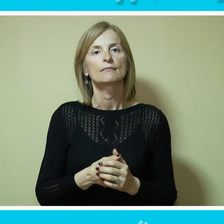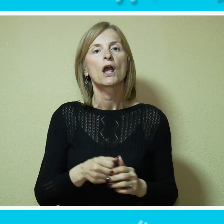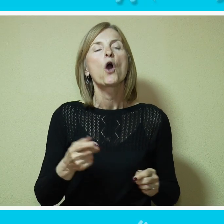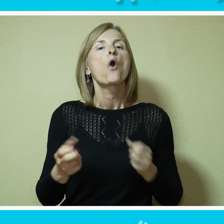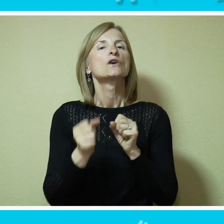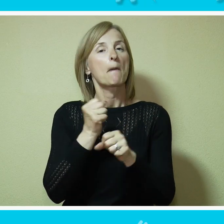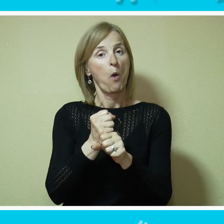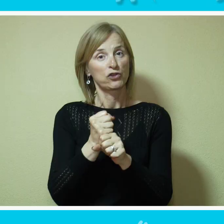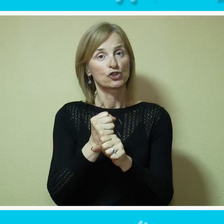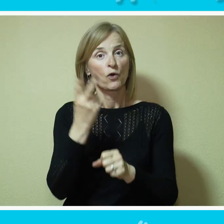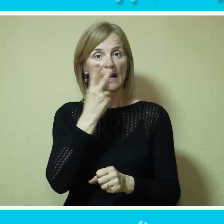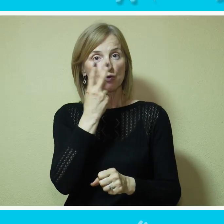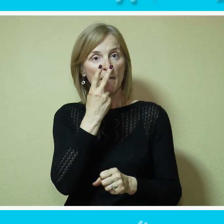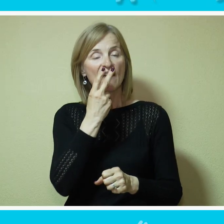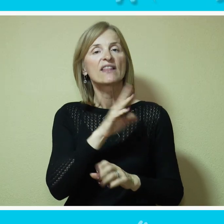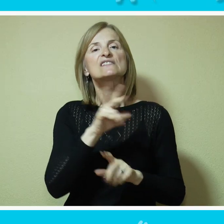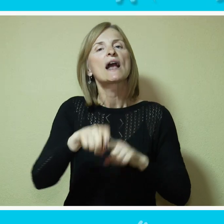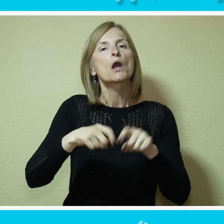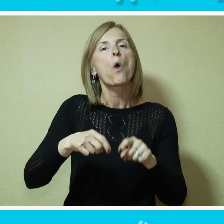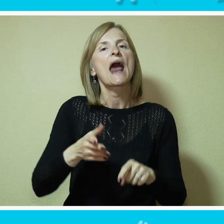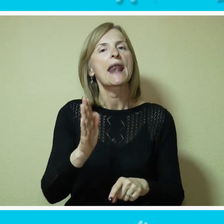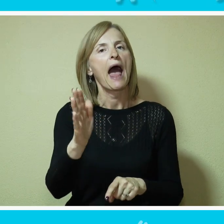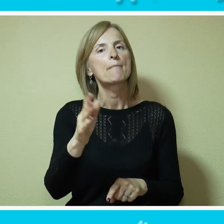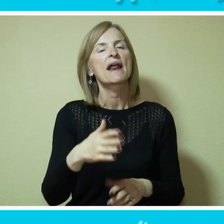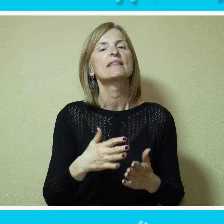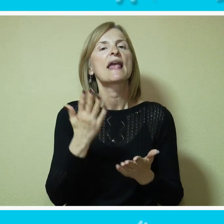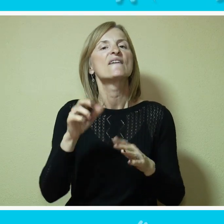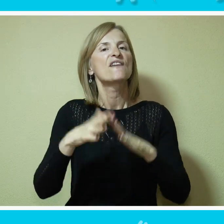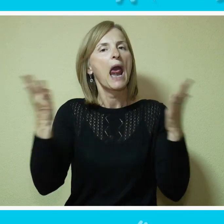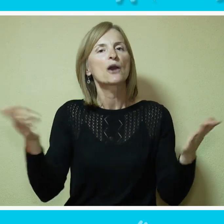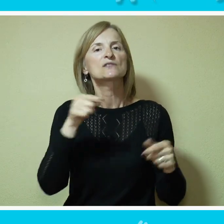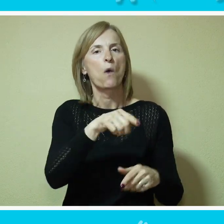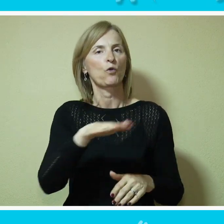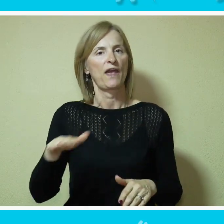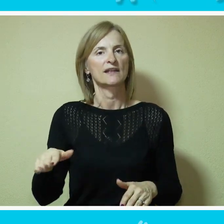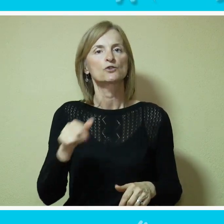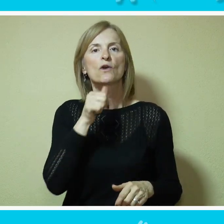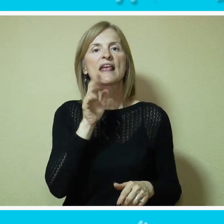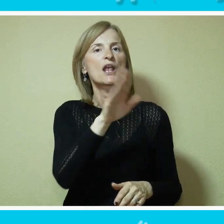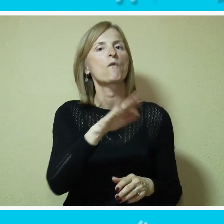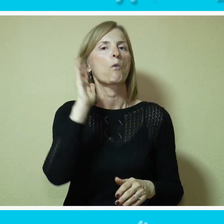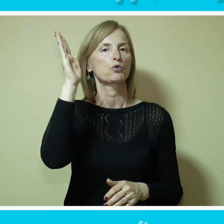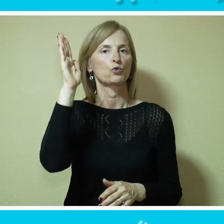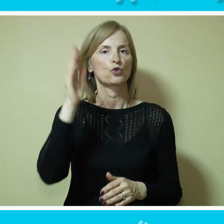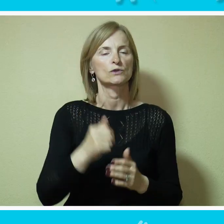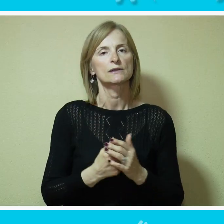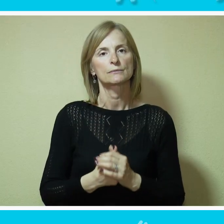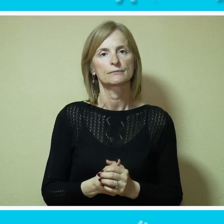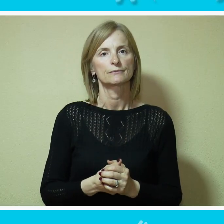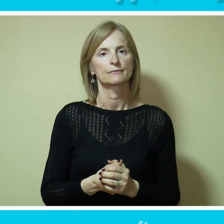Uz podršku i razumevanje svaki korak napred postaje veliki uspeh za ovu decu i njihovu budućnost.